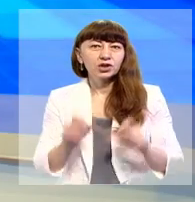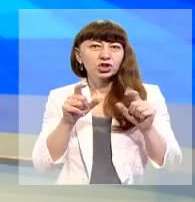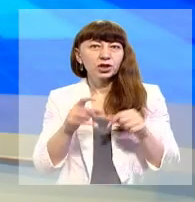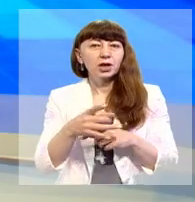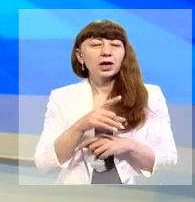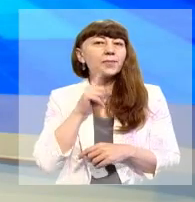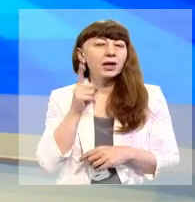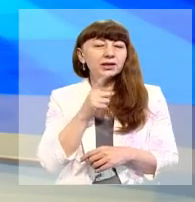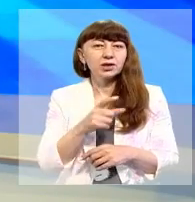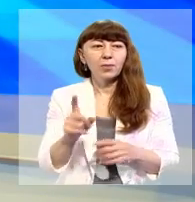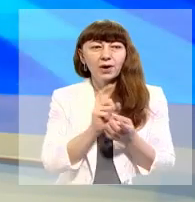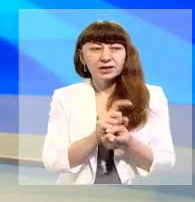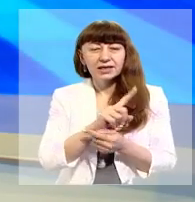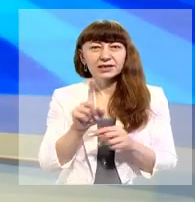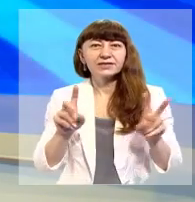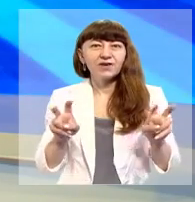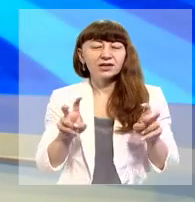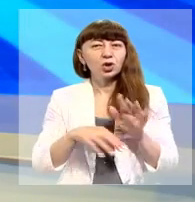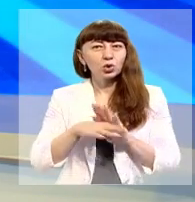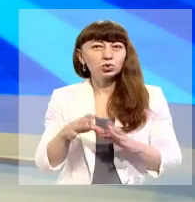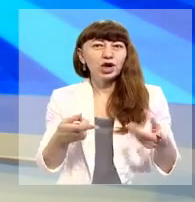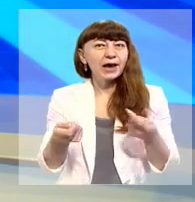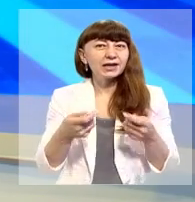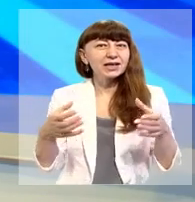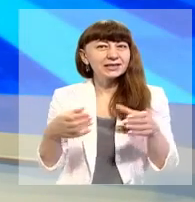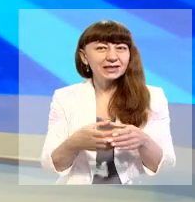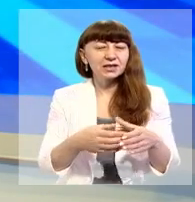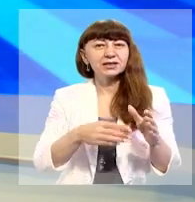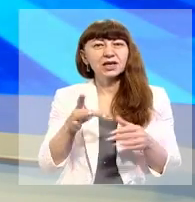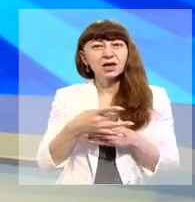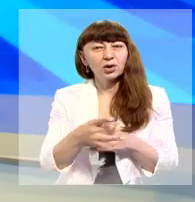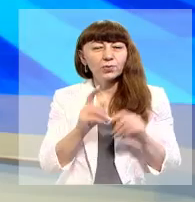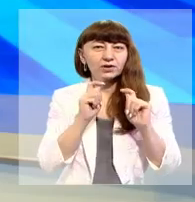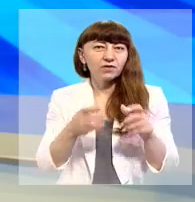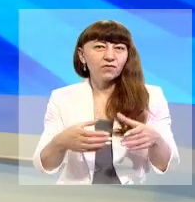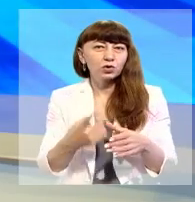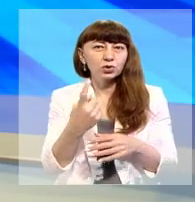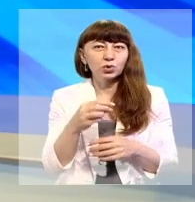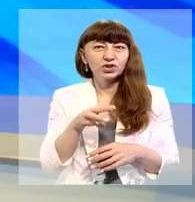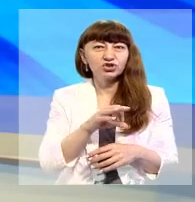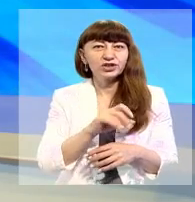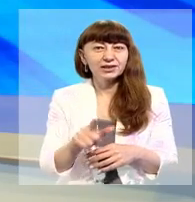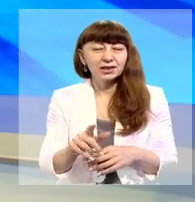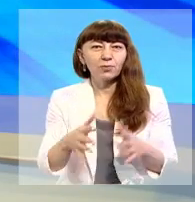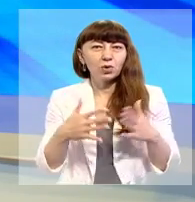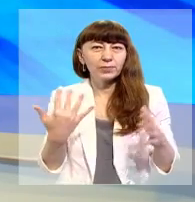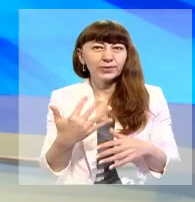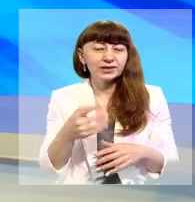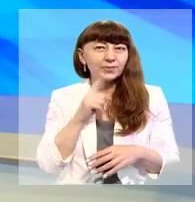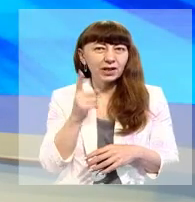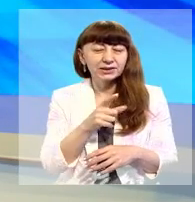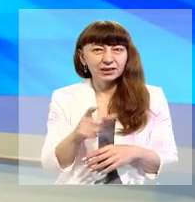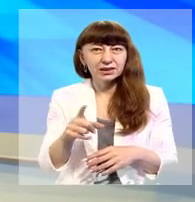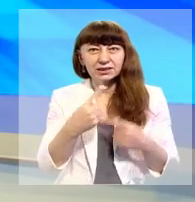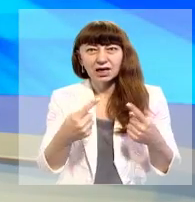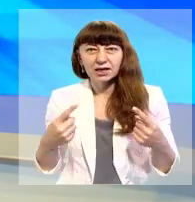Жатигоринская молодежь поборолась за звание лучшей организации района. Призовой фонд конкурса составил 100 тысяч тенге. Более 50 молодых